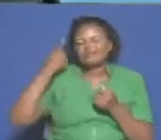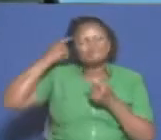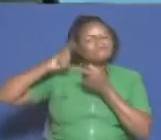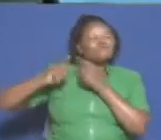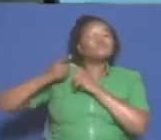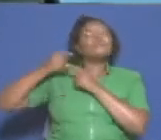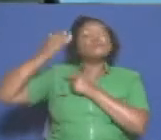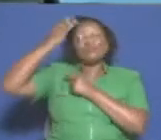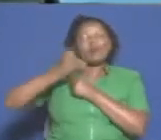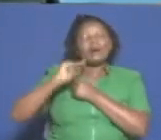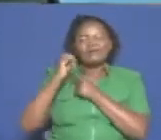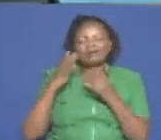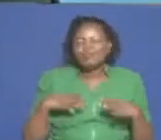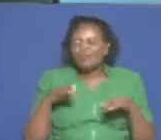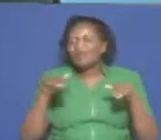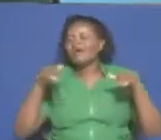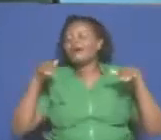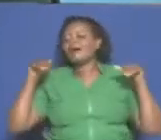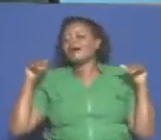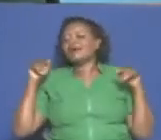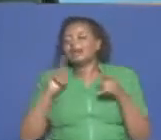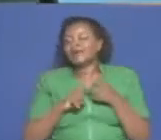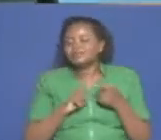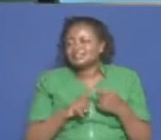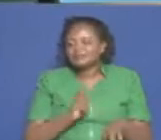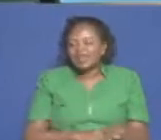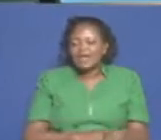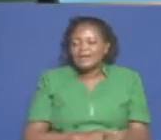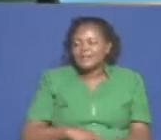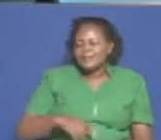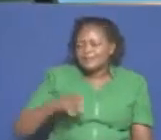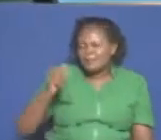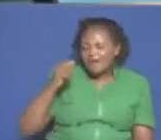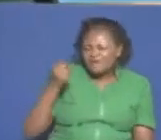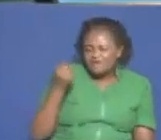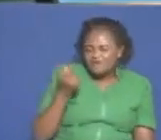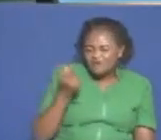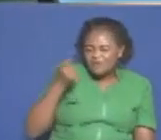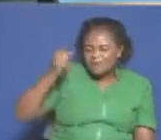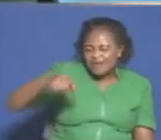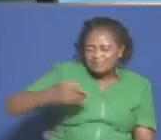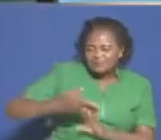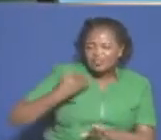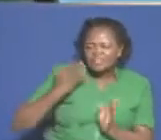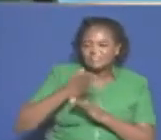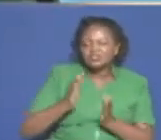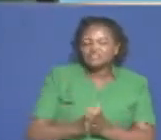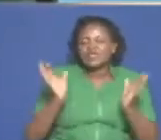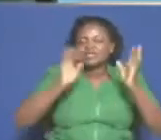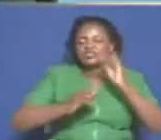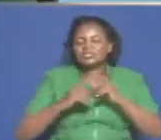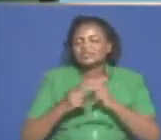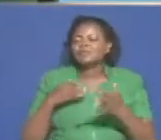nini Wakenya wakasubiri wakati ambao imesalia tu miezi michache kabla uchaguzi mkuu ndiposa wakaanza kupinga lile